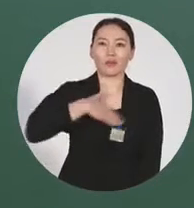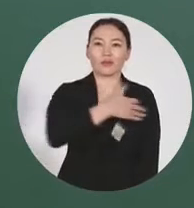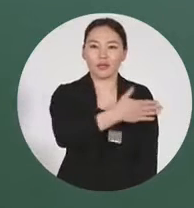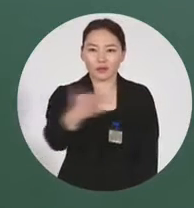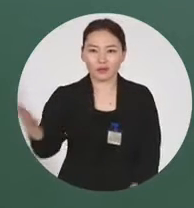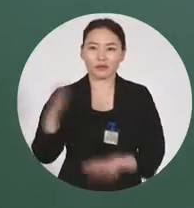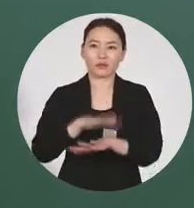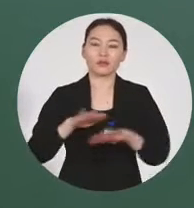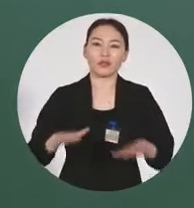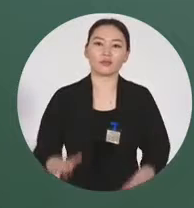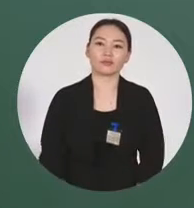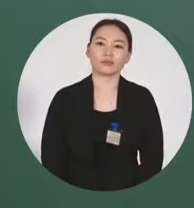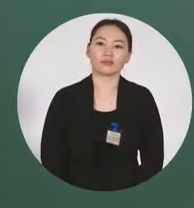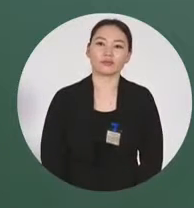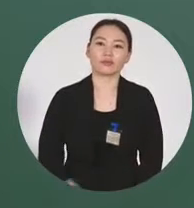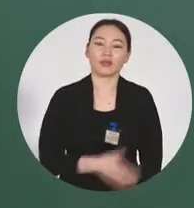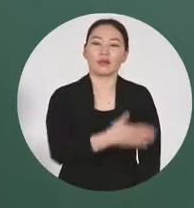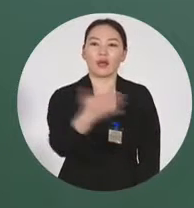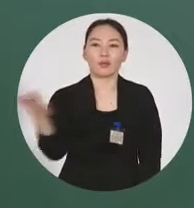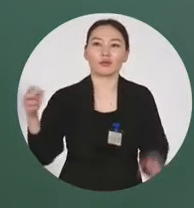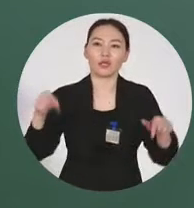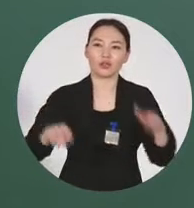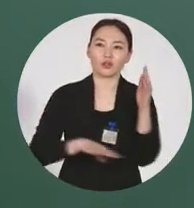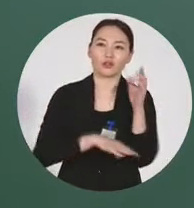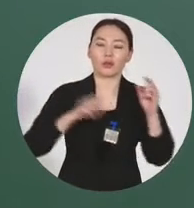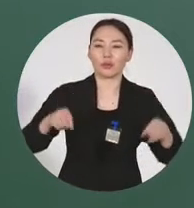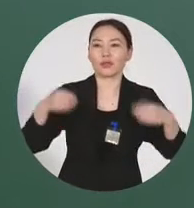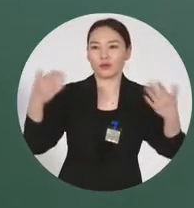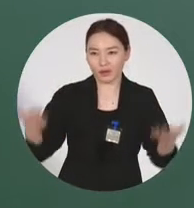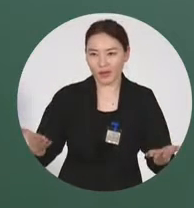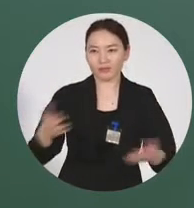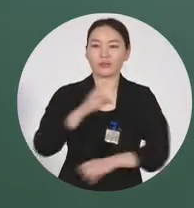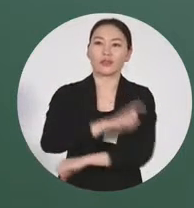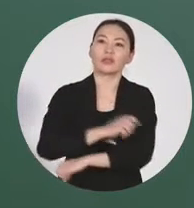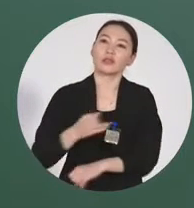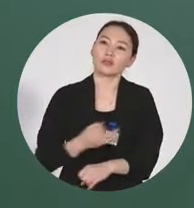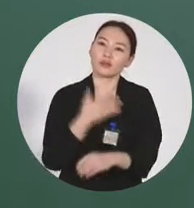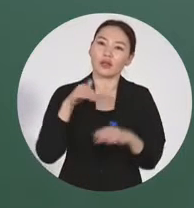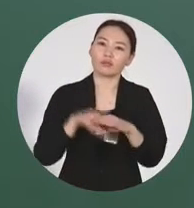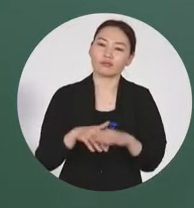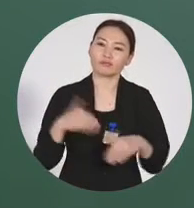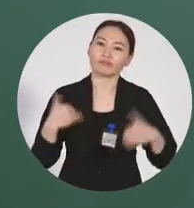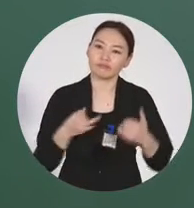За сайн байцгаана уу хүүхдүүдээ. Та бүхэнд энэ өдрийн мэндийг хүргэе. За хичээлдээ төвтэй оролцоорой.